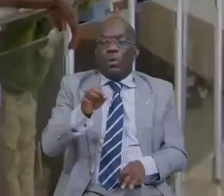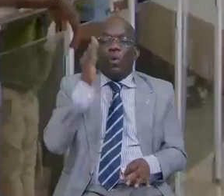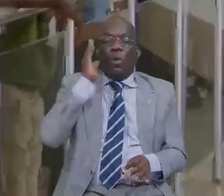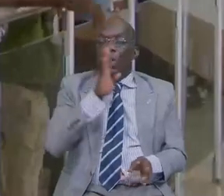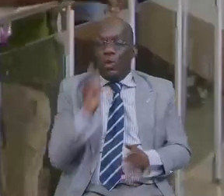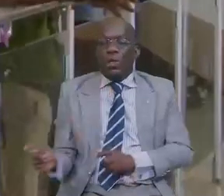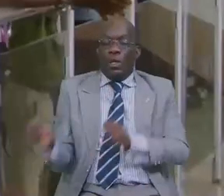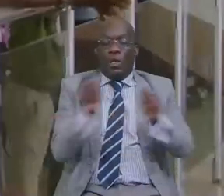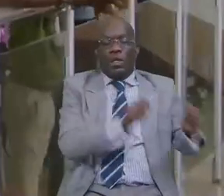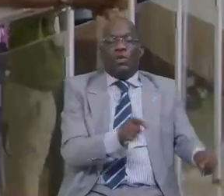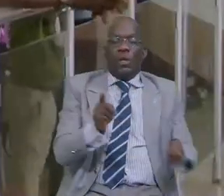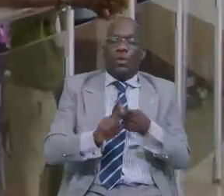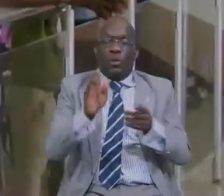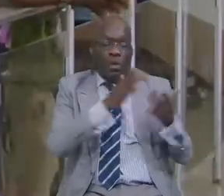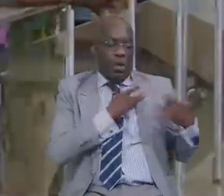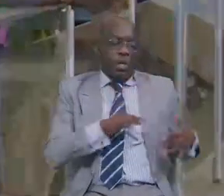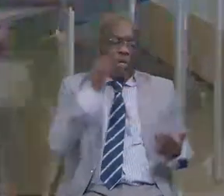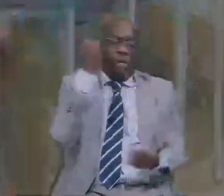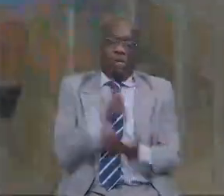ton cœur.